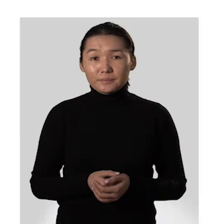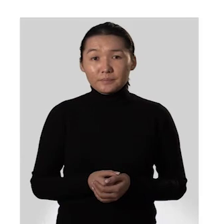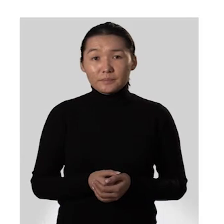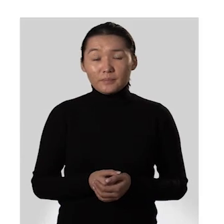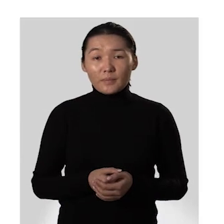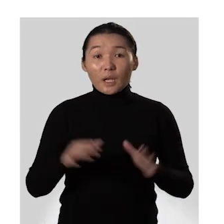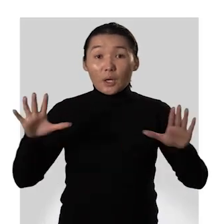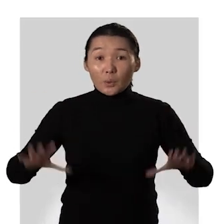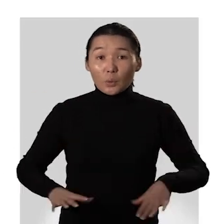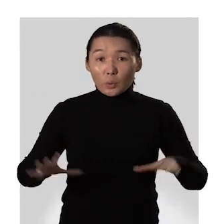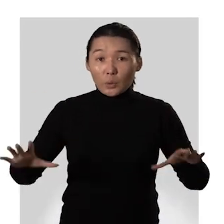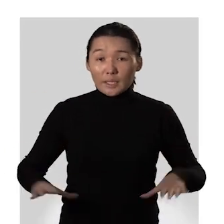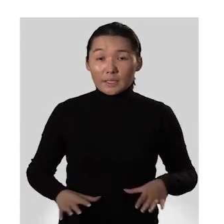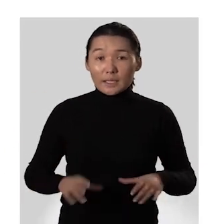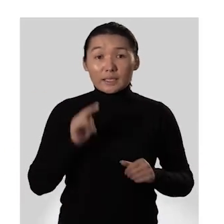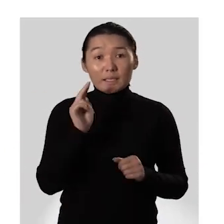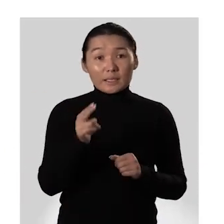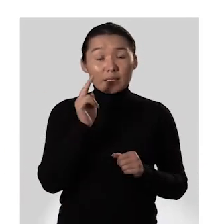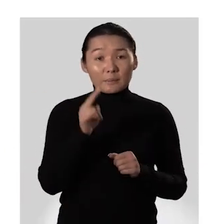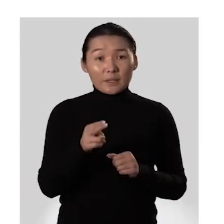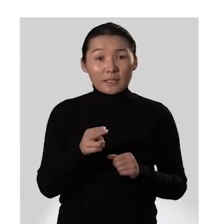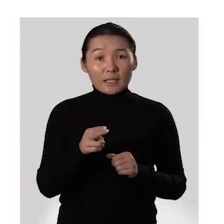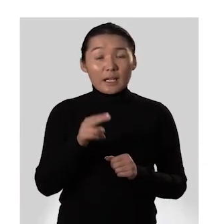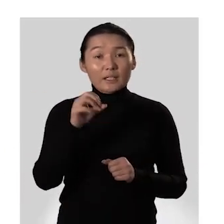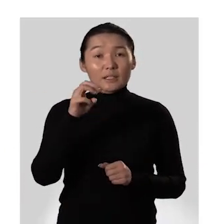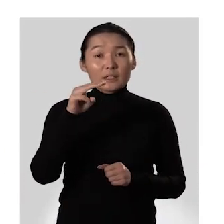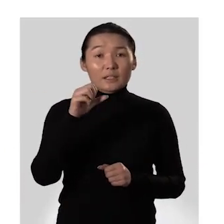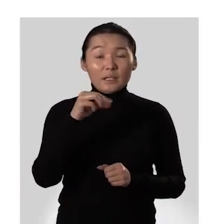Күлүк аттарды кимдер тапташат?